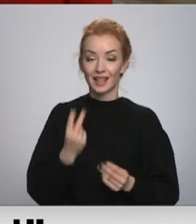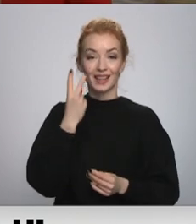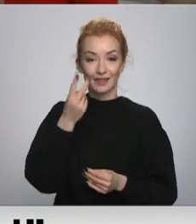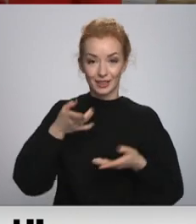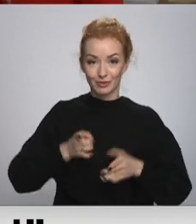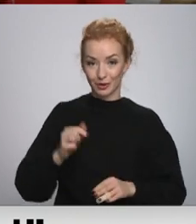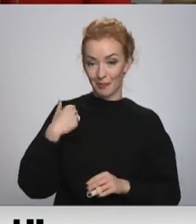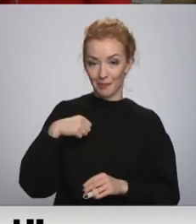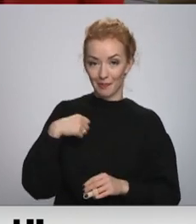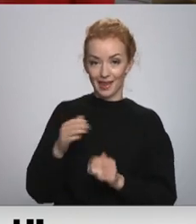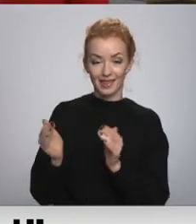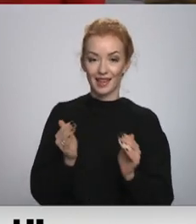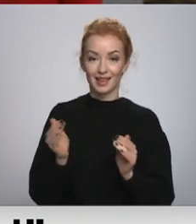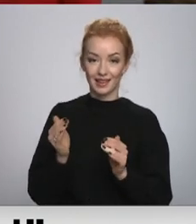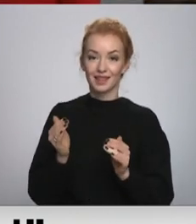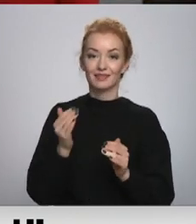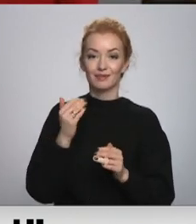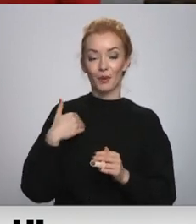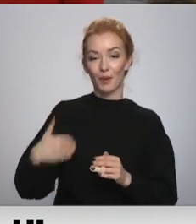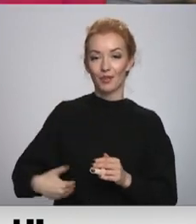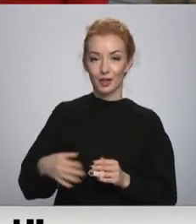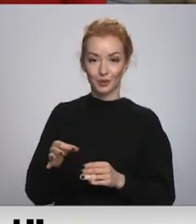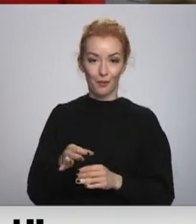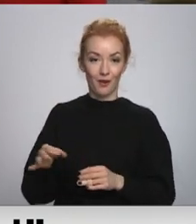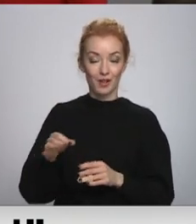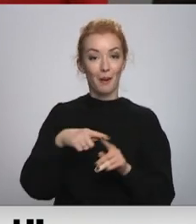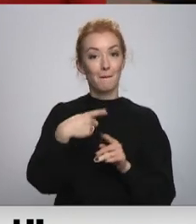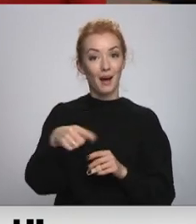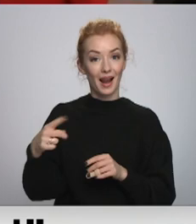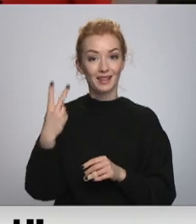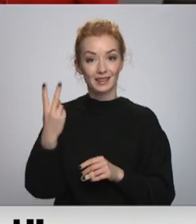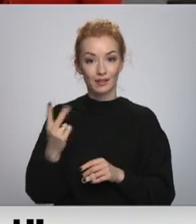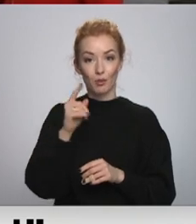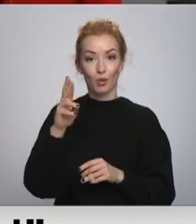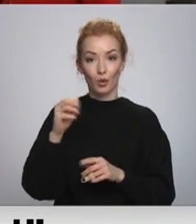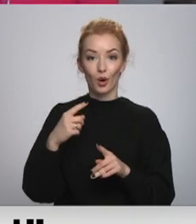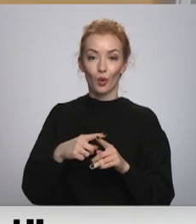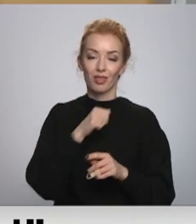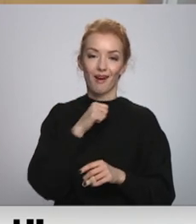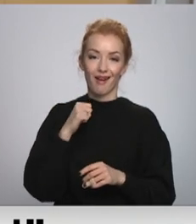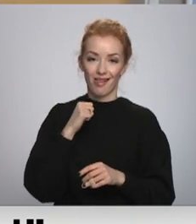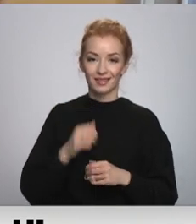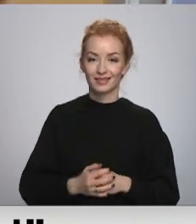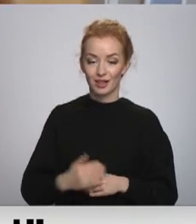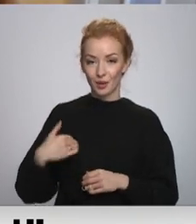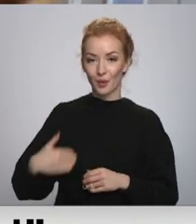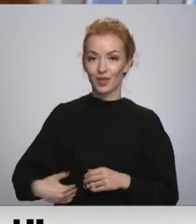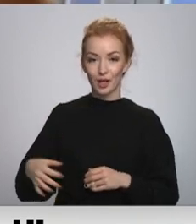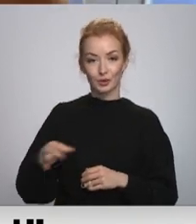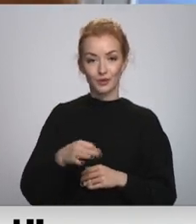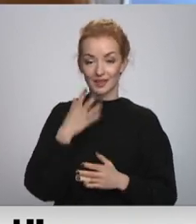dzimušās meitenes par savām mājām sauks Kuldīgas novadu, pārējās 2 Pūri un Talsus. Kuldīgas novads